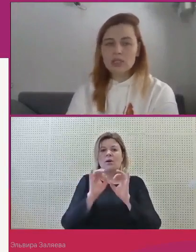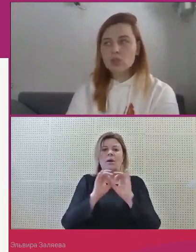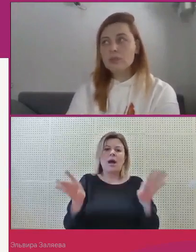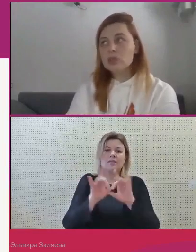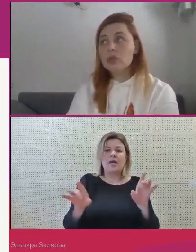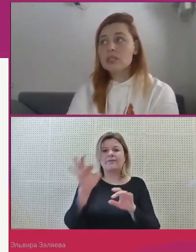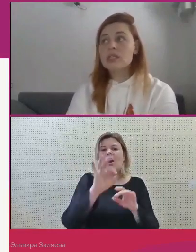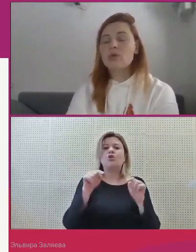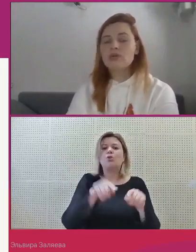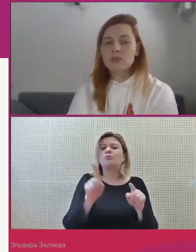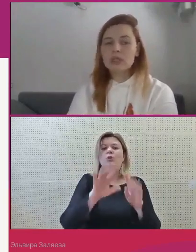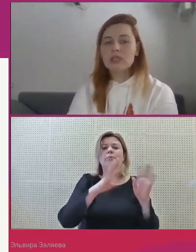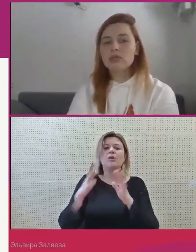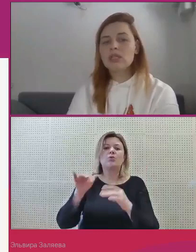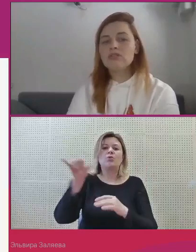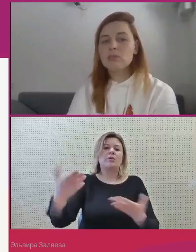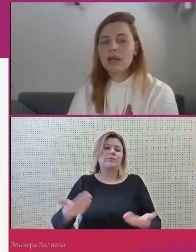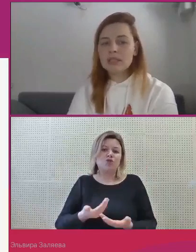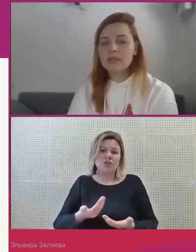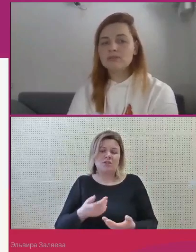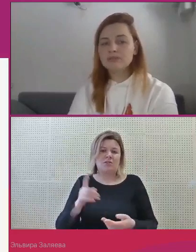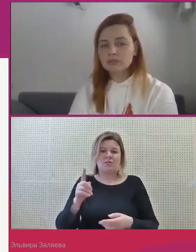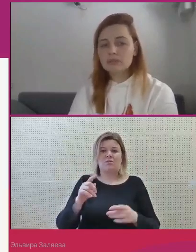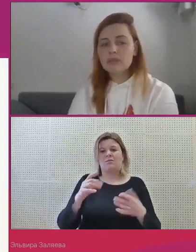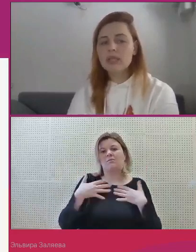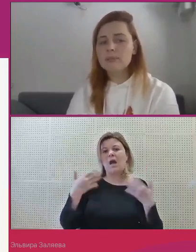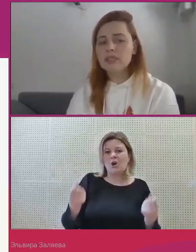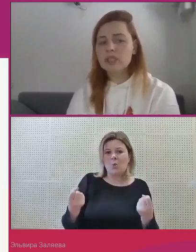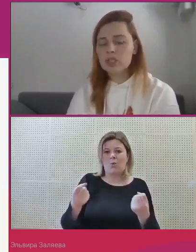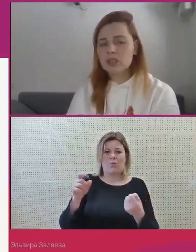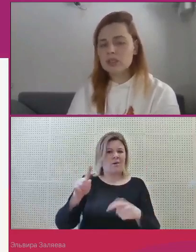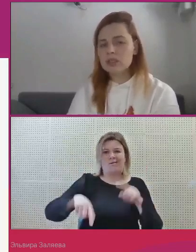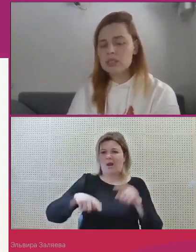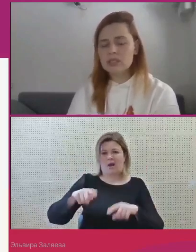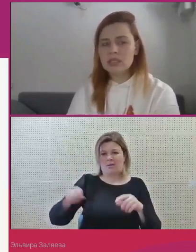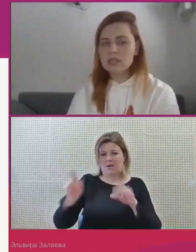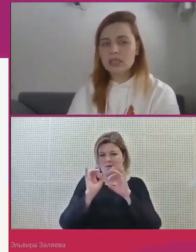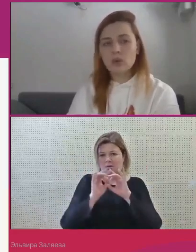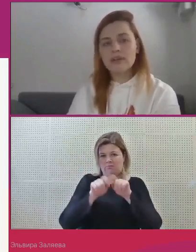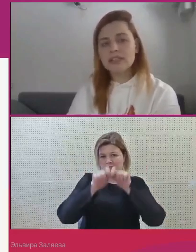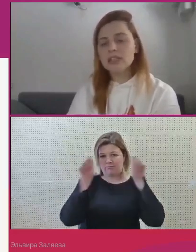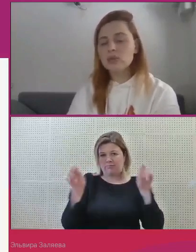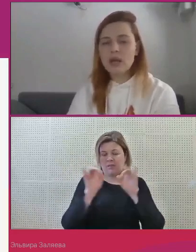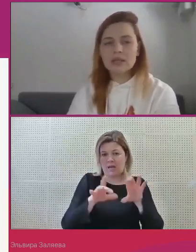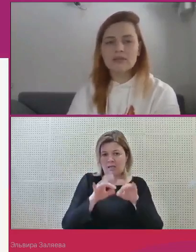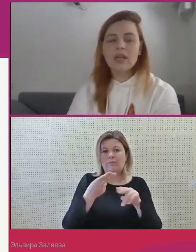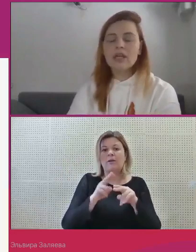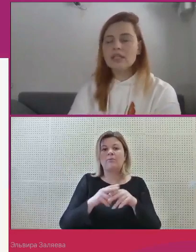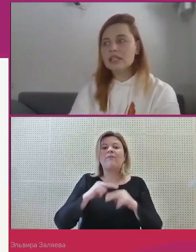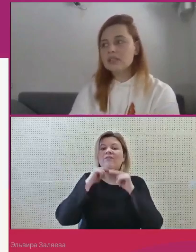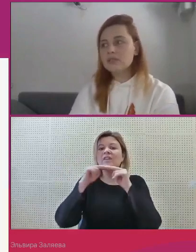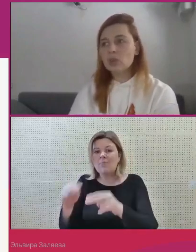да, или что происходит со здоровьем. И вот это внимание и поддержка со стороны руководителей,